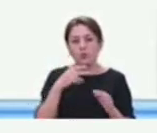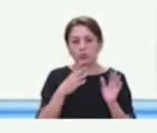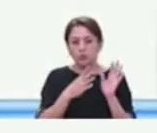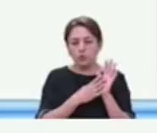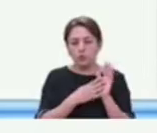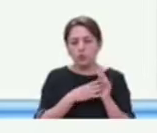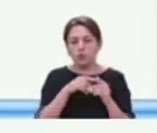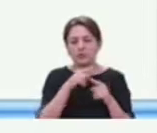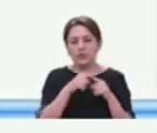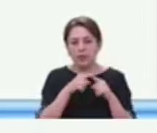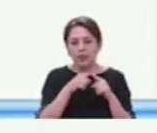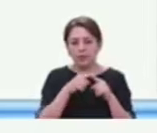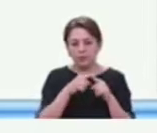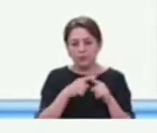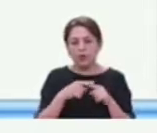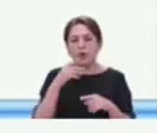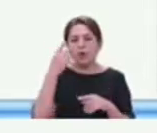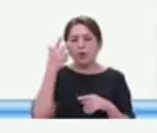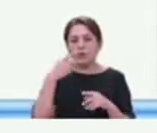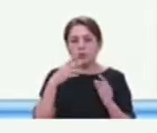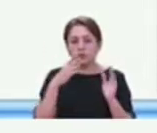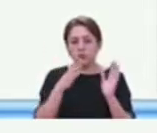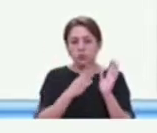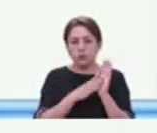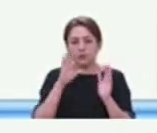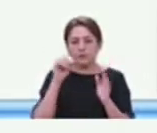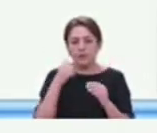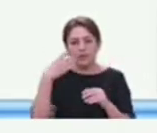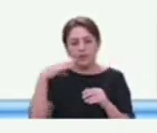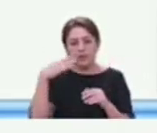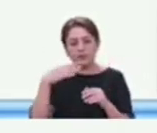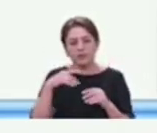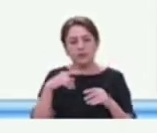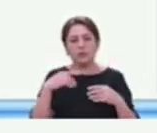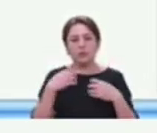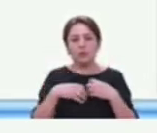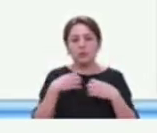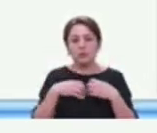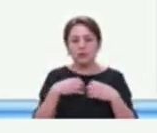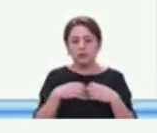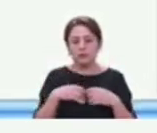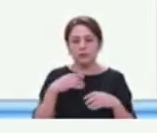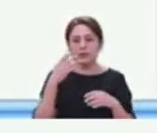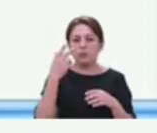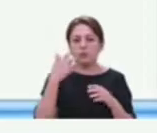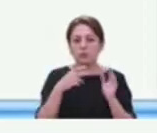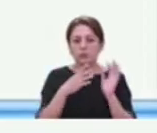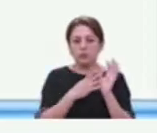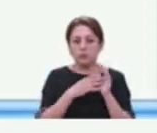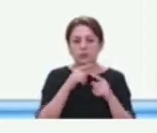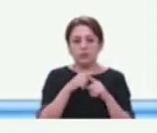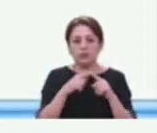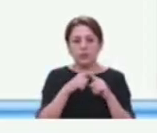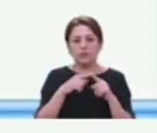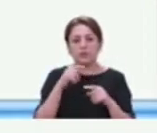39,5. Chunki 39 va 40 ning o'rtasida turibdi. 39,5 gradus ekan.